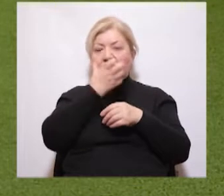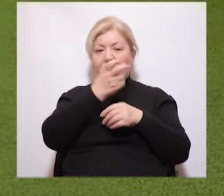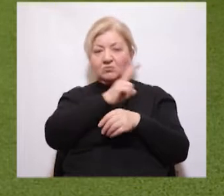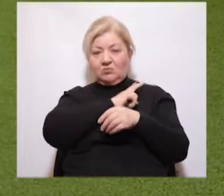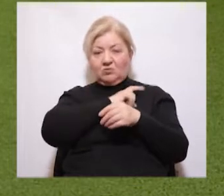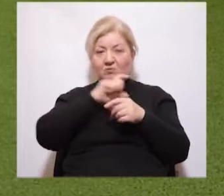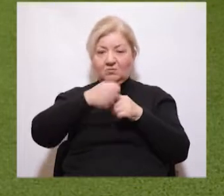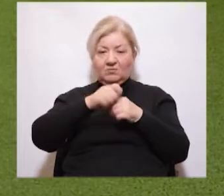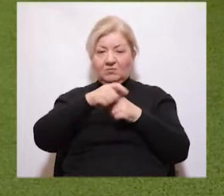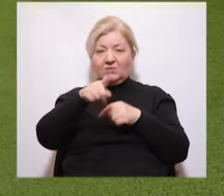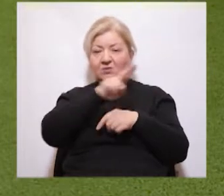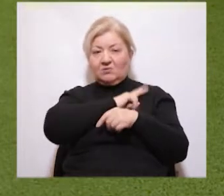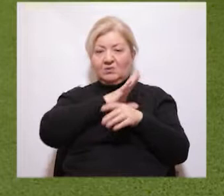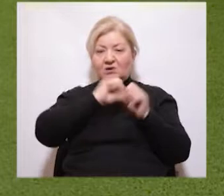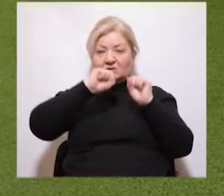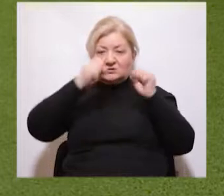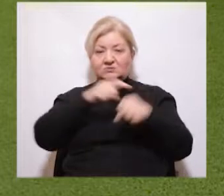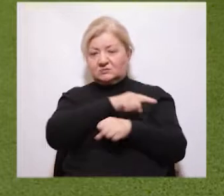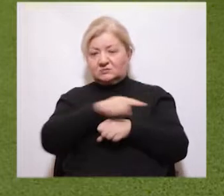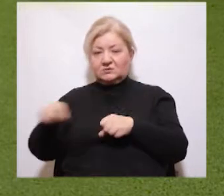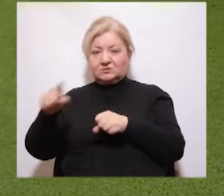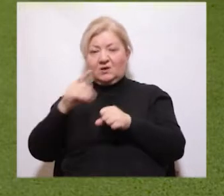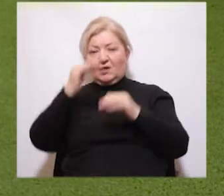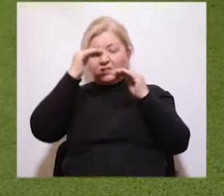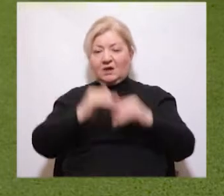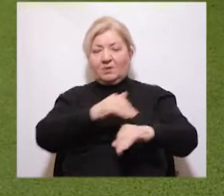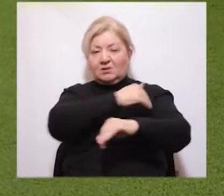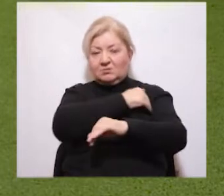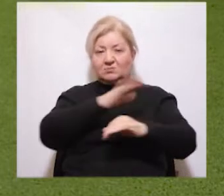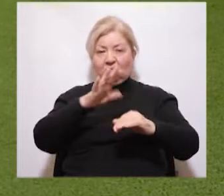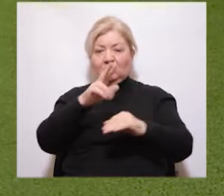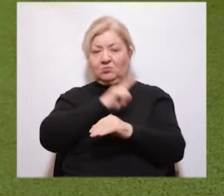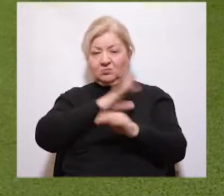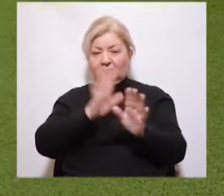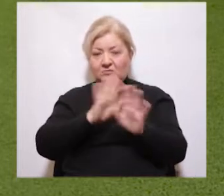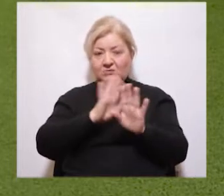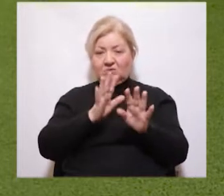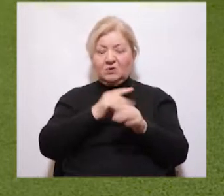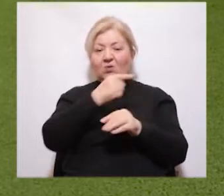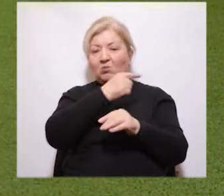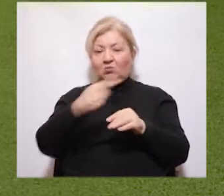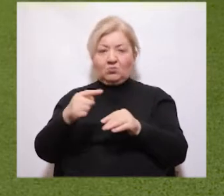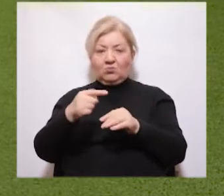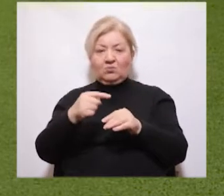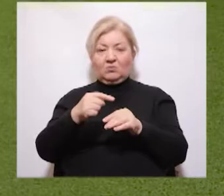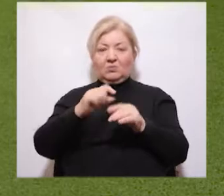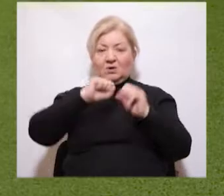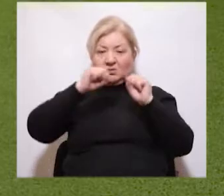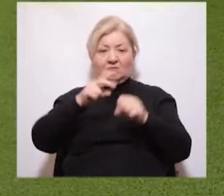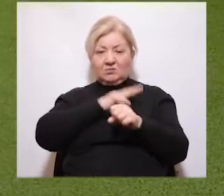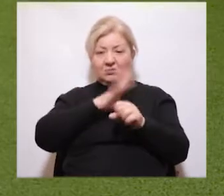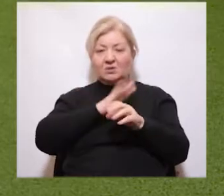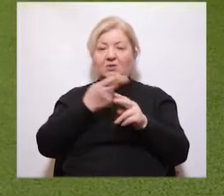რამდენად სითბოს მოყვარული მცენარეებია, მათ არ უყვართ ზამთრის განმავლობაში დაბალი ტემპერატურები, უარყოფითი ტემპერატურები ხომ საერთოდ თ არ